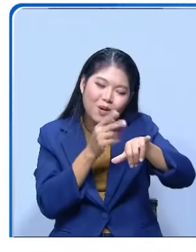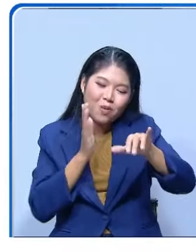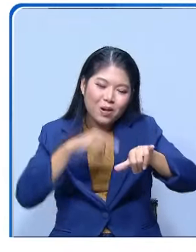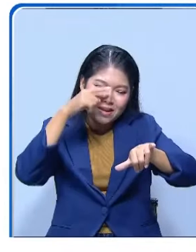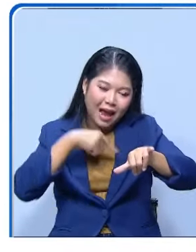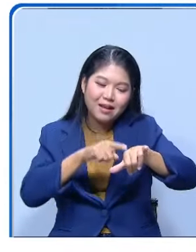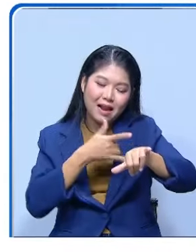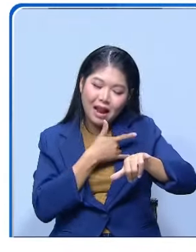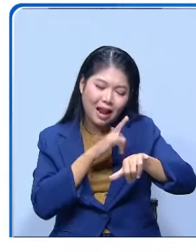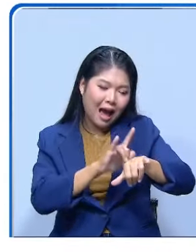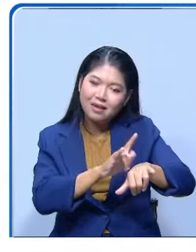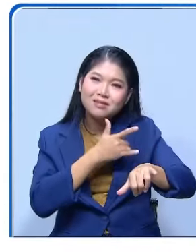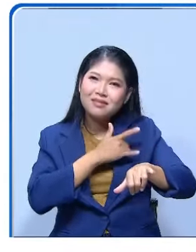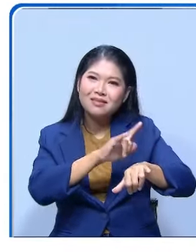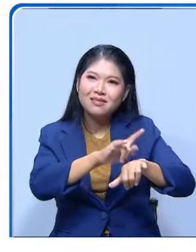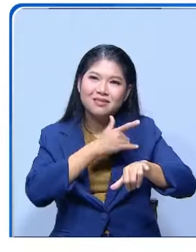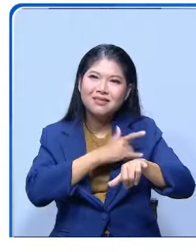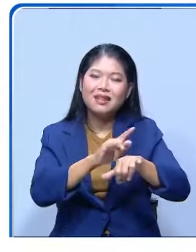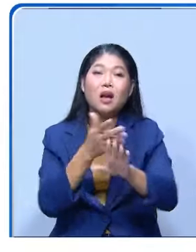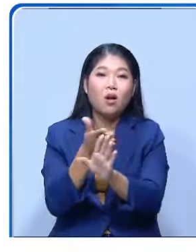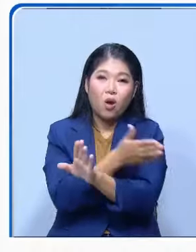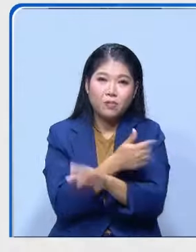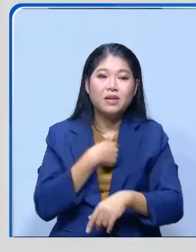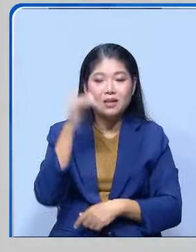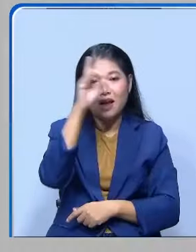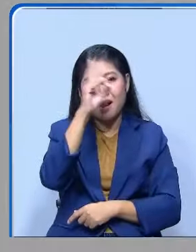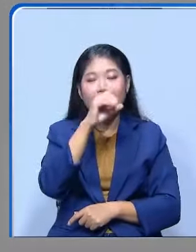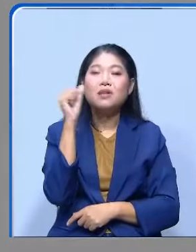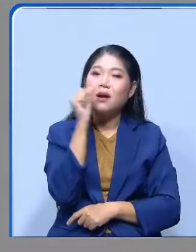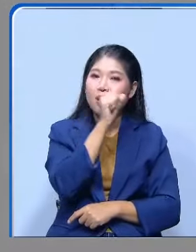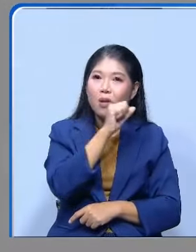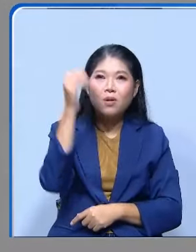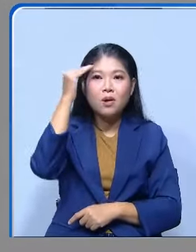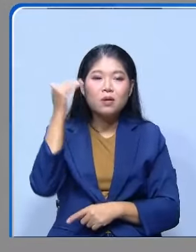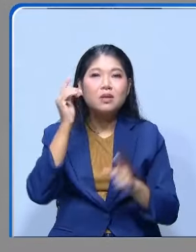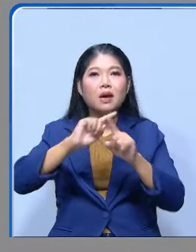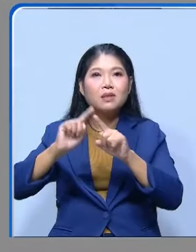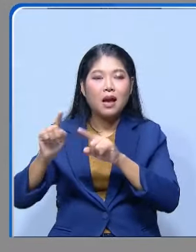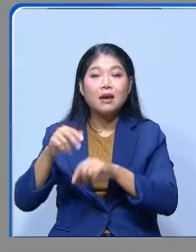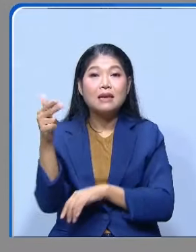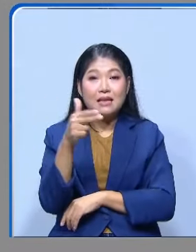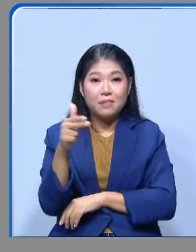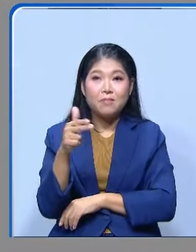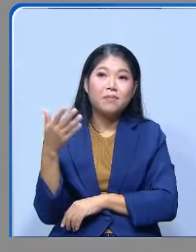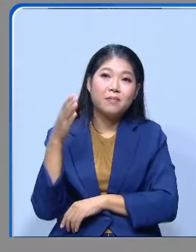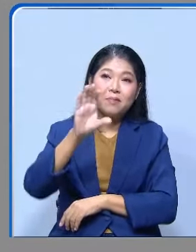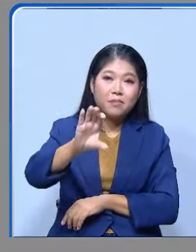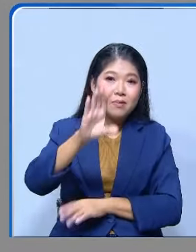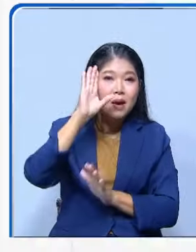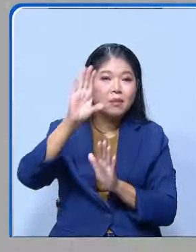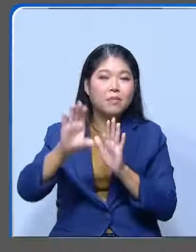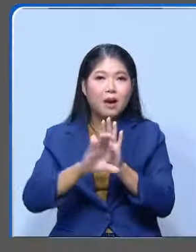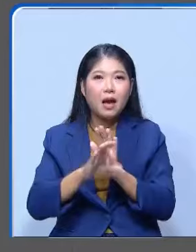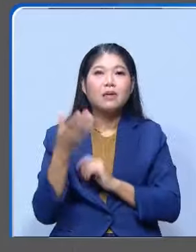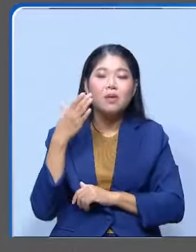ทั่วโลกก่อนหน้านี้นะมีดาราศิลปินนักร้องไอดอลเกาหลีแชร์คลิปแชร์รูปของเต้าหมูเนี่